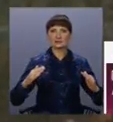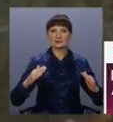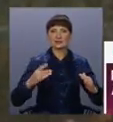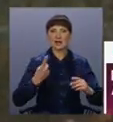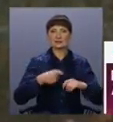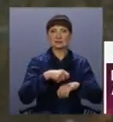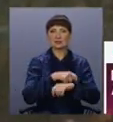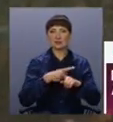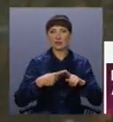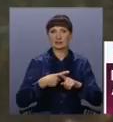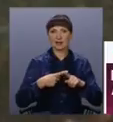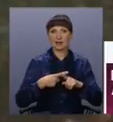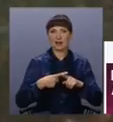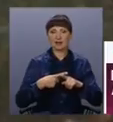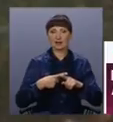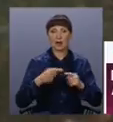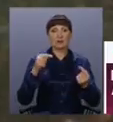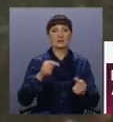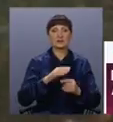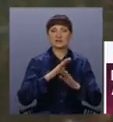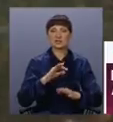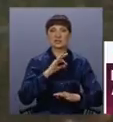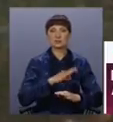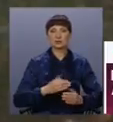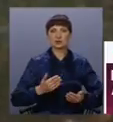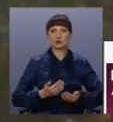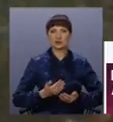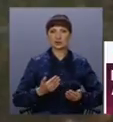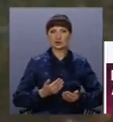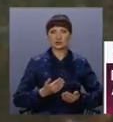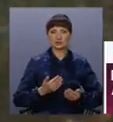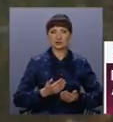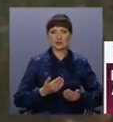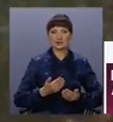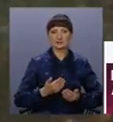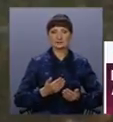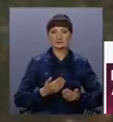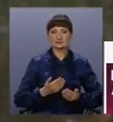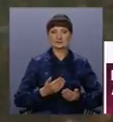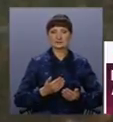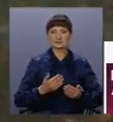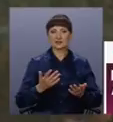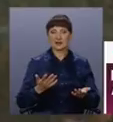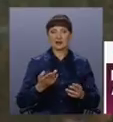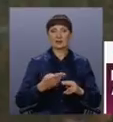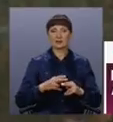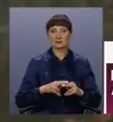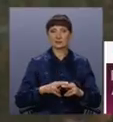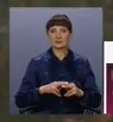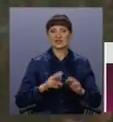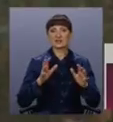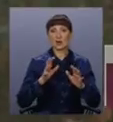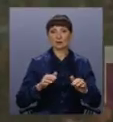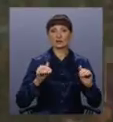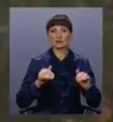метр полтора метра идет то есть он не предназначен для используя жилищного желе категорически это и в закон